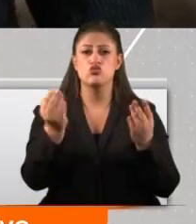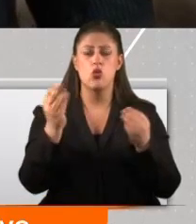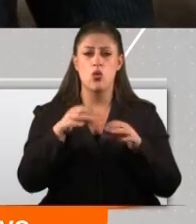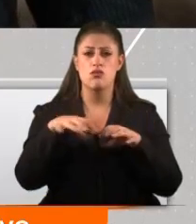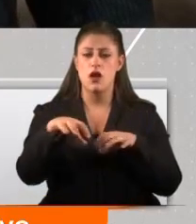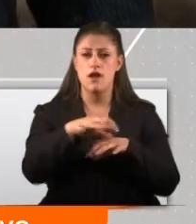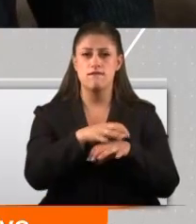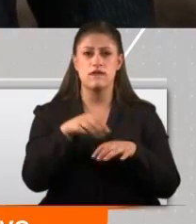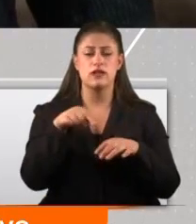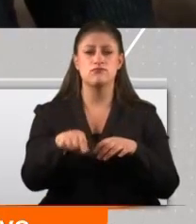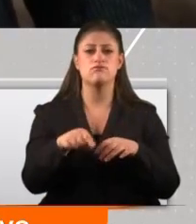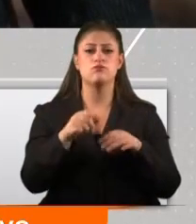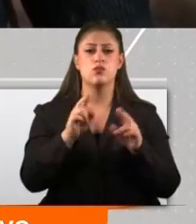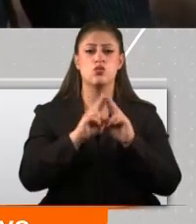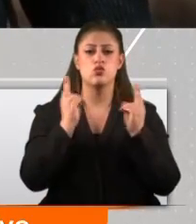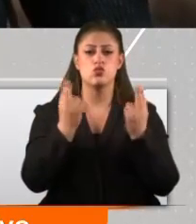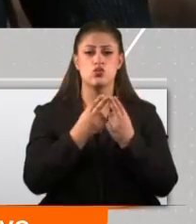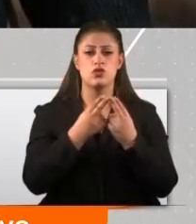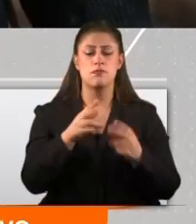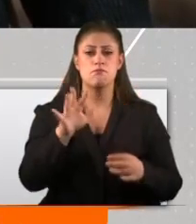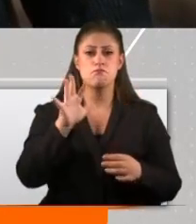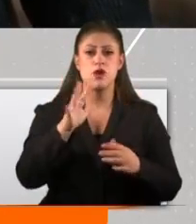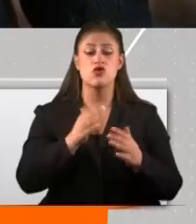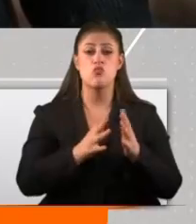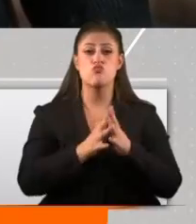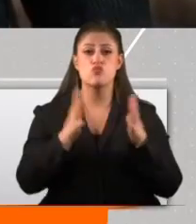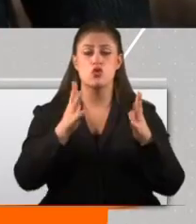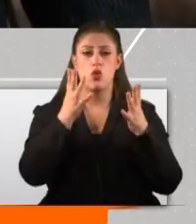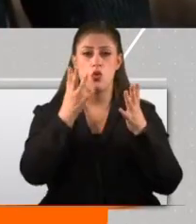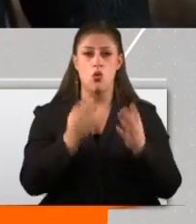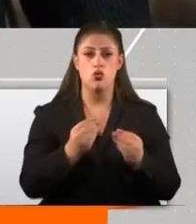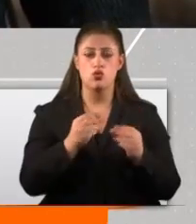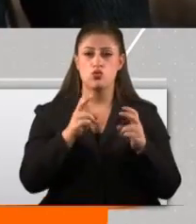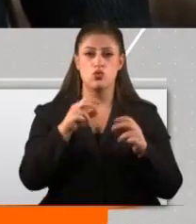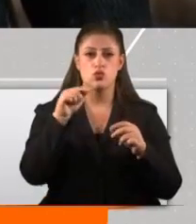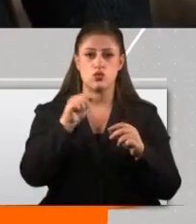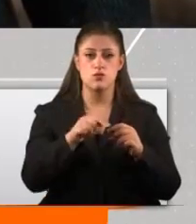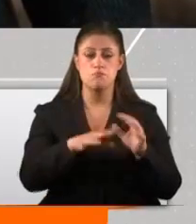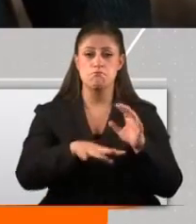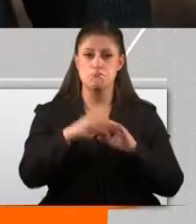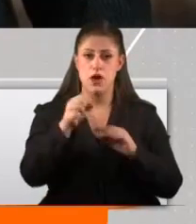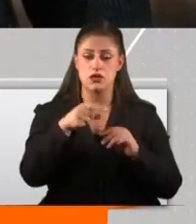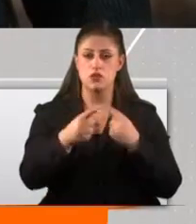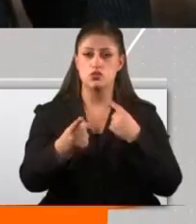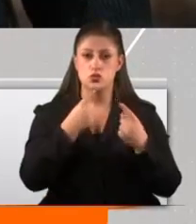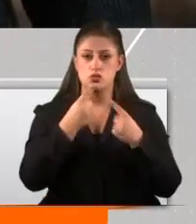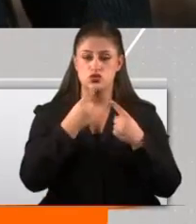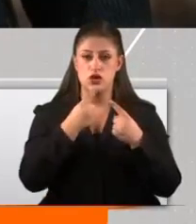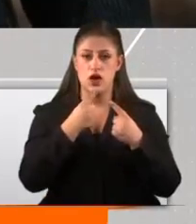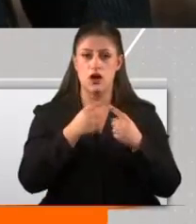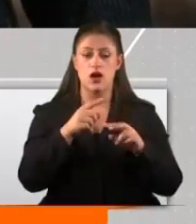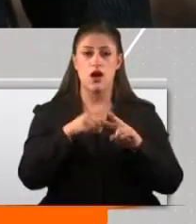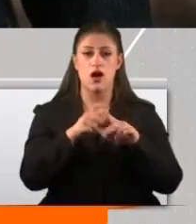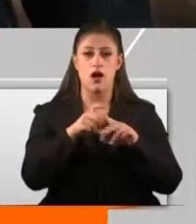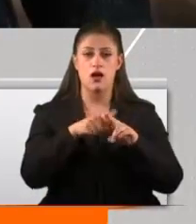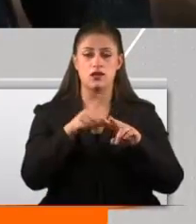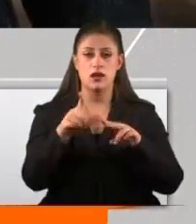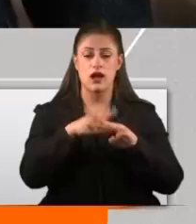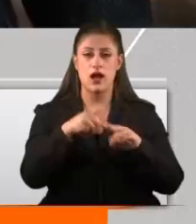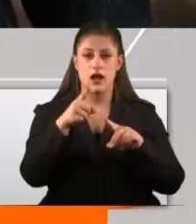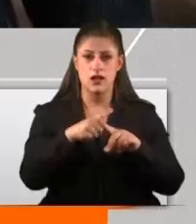sistemi dünyanın Beşen büyük olduğu şiarını merkeze alarak adalet ve hakkaniyet